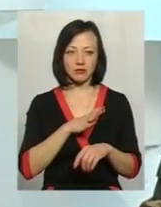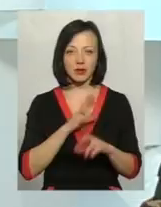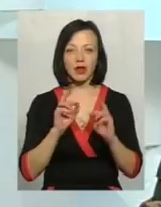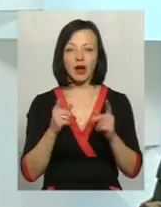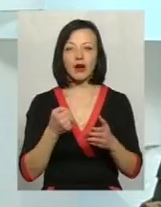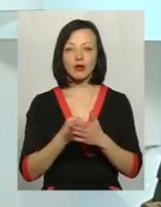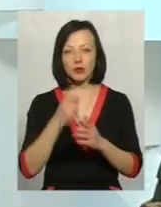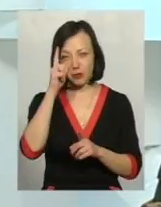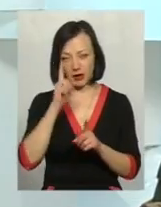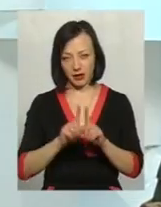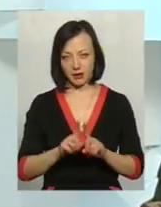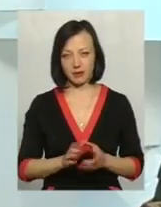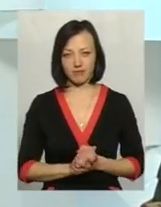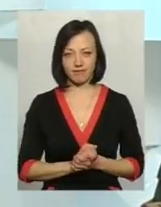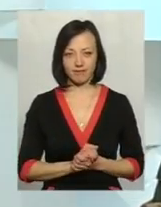Як до братів,